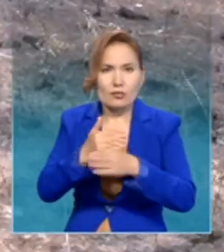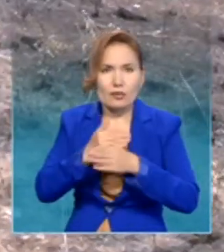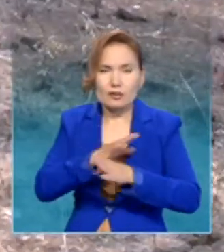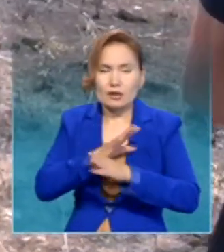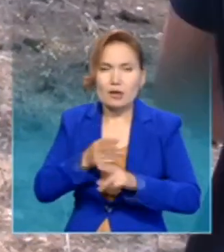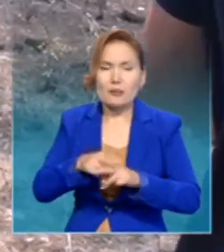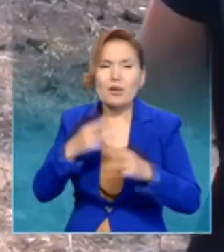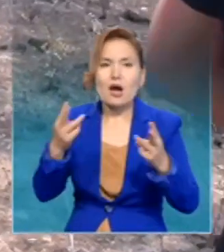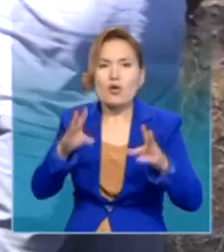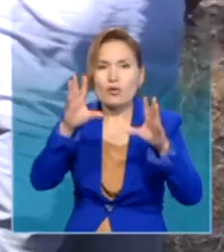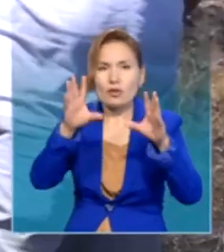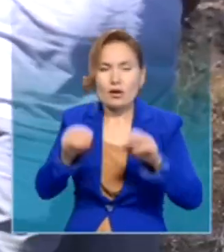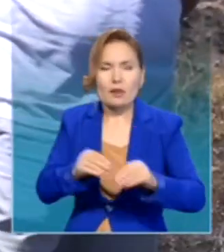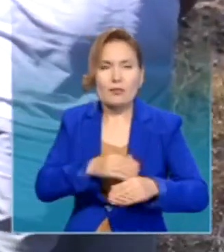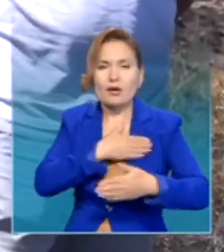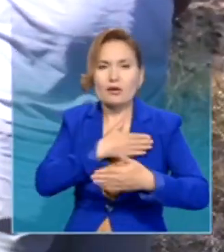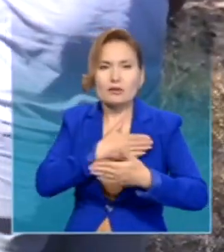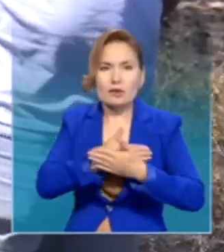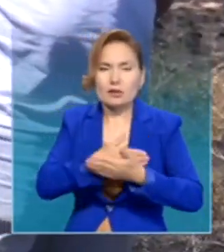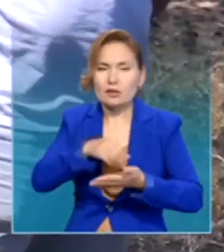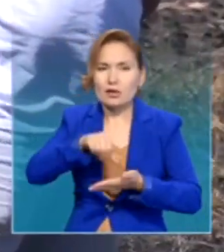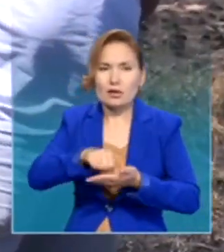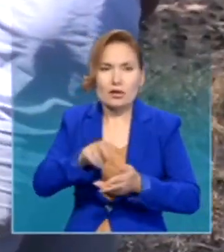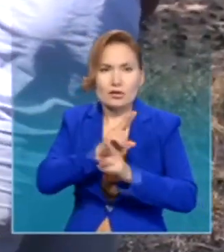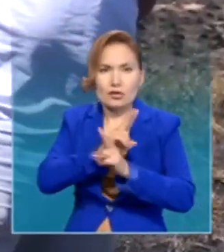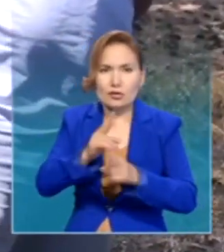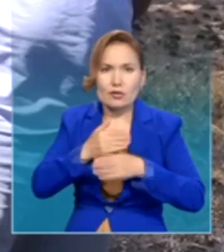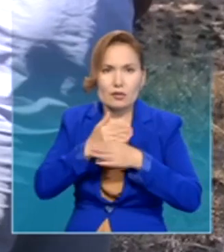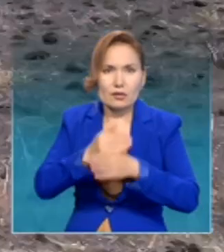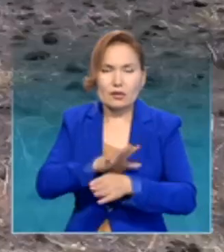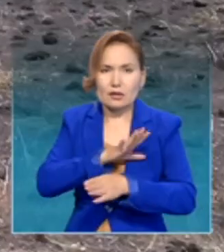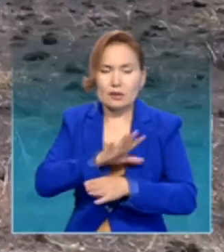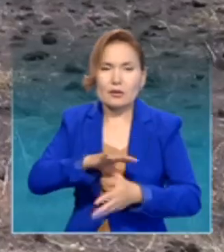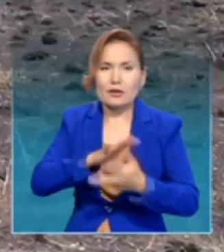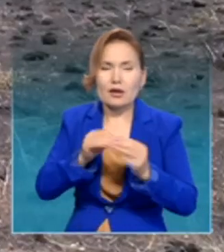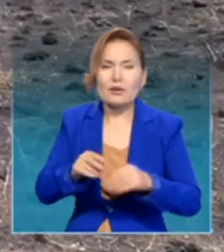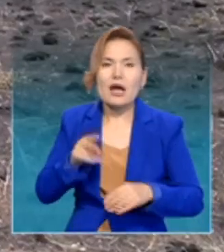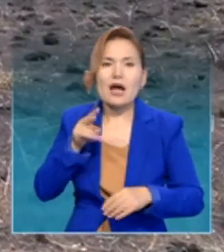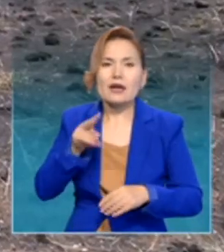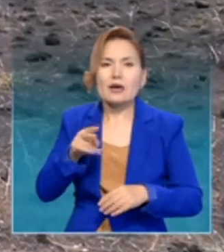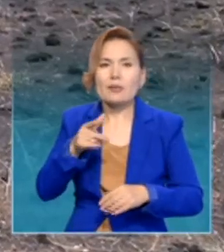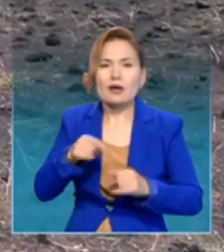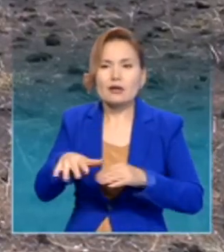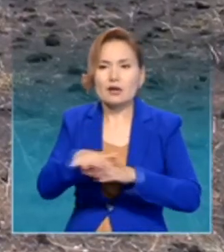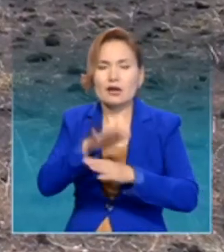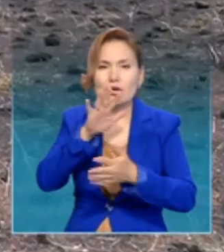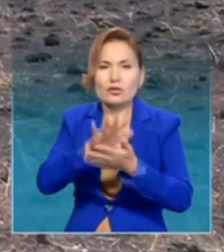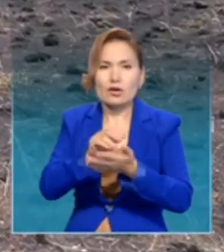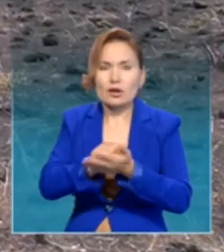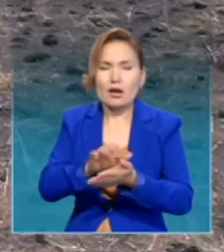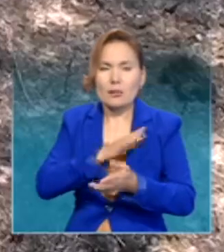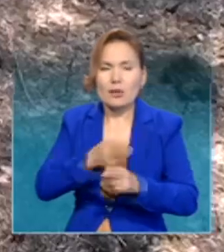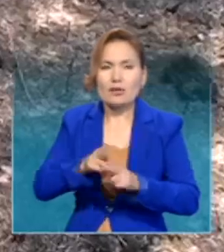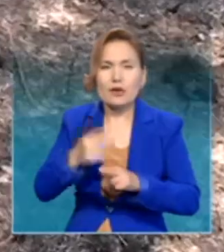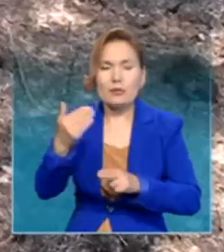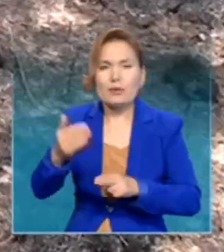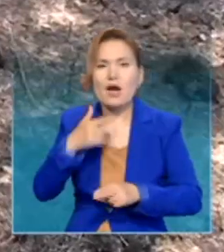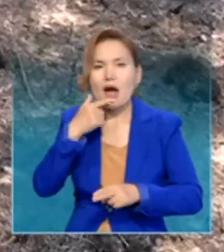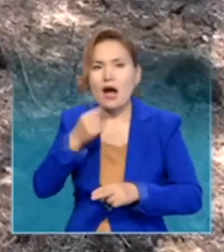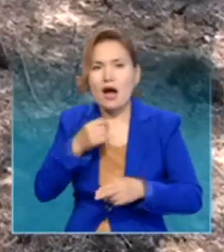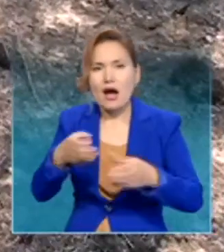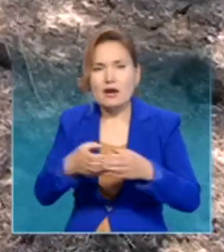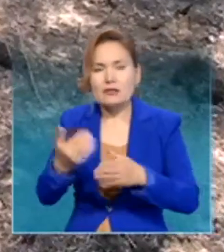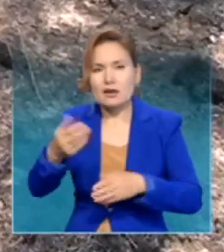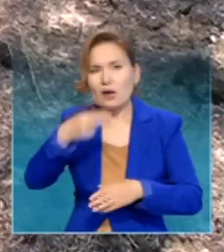өртті сөндіруге ешкім асықпапты. Сол себепті де тілсіз жау шаруалардың 2000 гектар жерін тып-типыл қылған. Енді шопандар әскерилердің